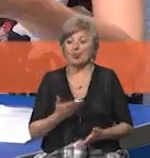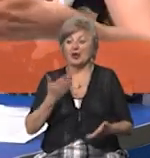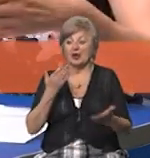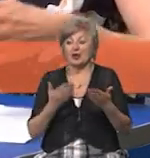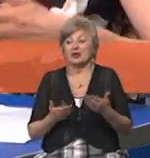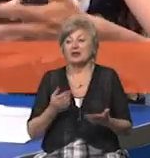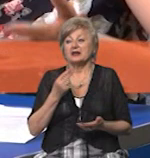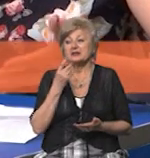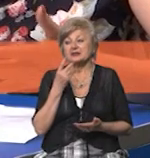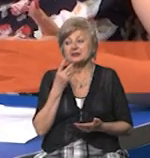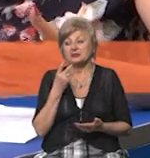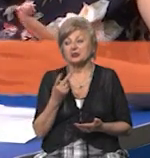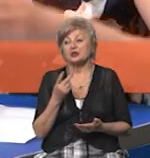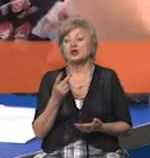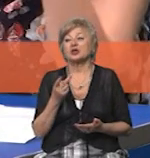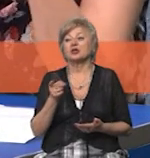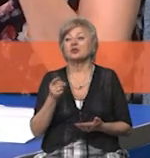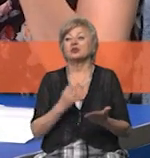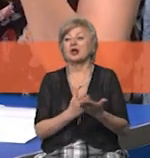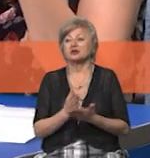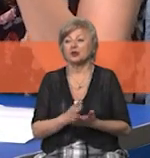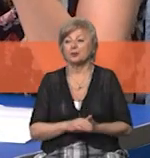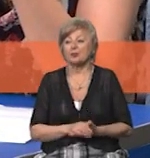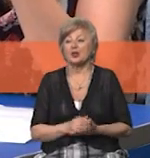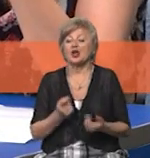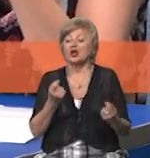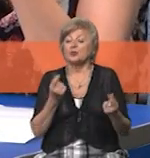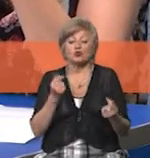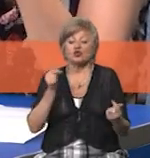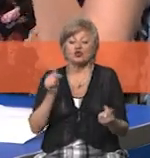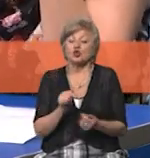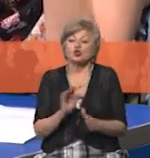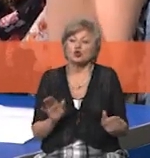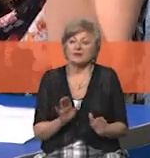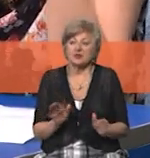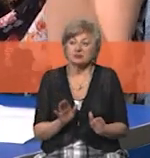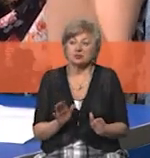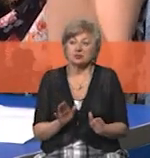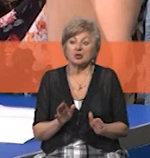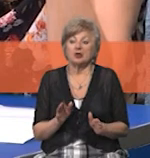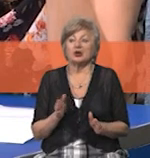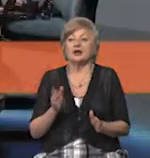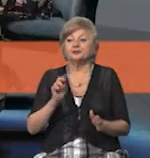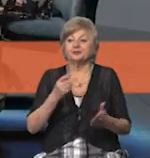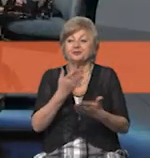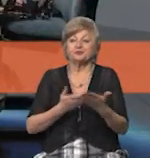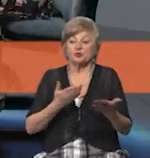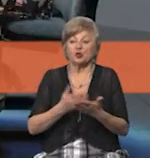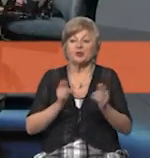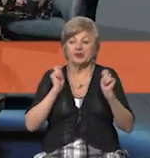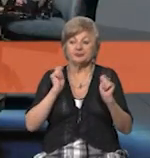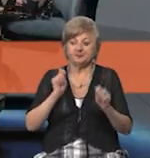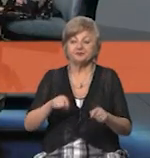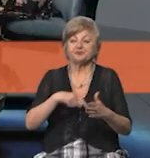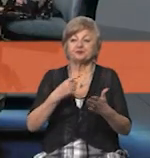документ, наскільки це відповідає тому, що на авті? Вона трішки не відповідає тому, що, ну, які рекомендації давала міська влада,